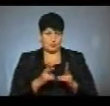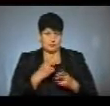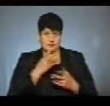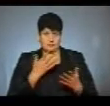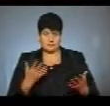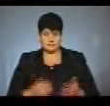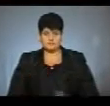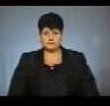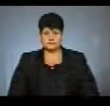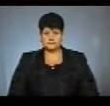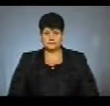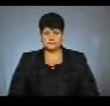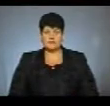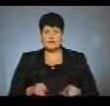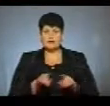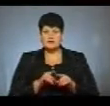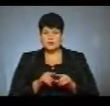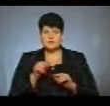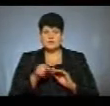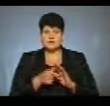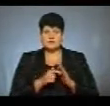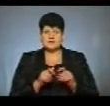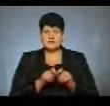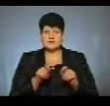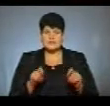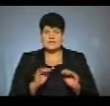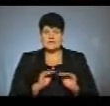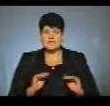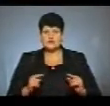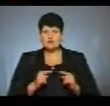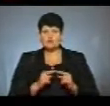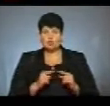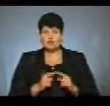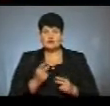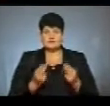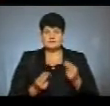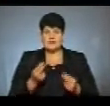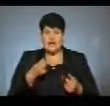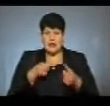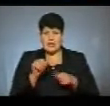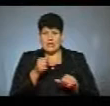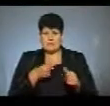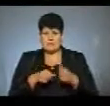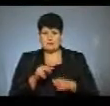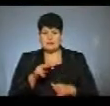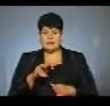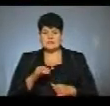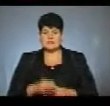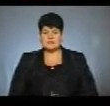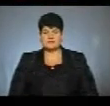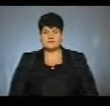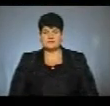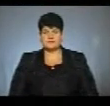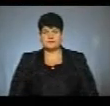зустрічала. Також у коворкінг-студії відкрили дитячий куточок. Це іграшка плейго для ліпки пластиліном.